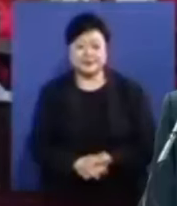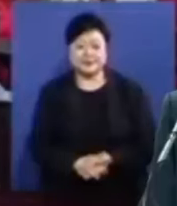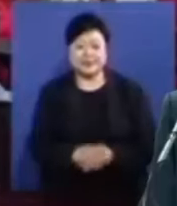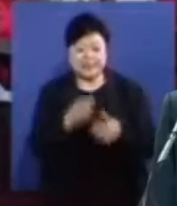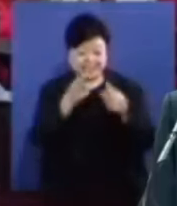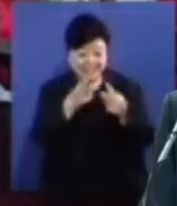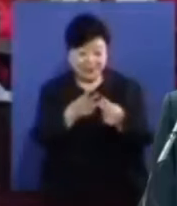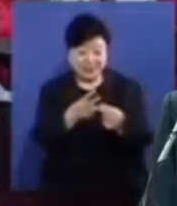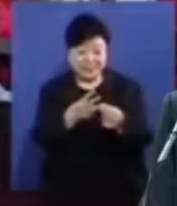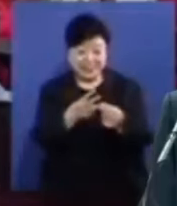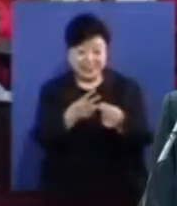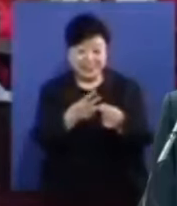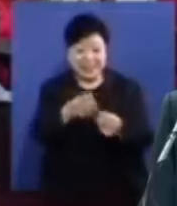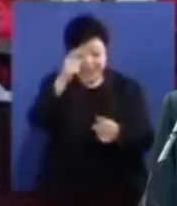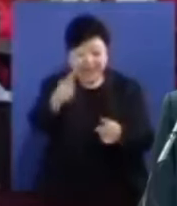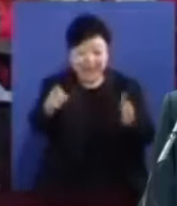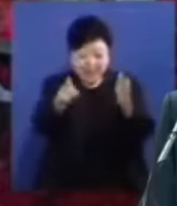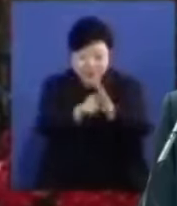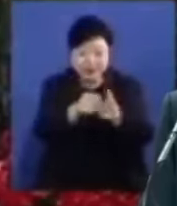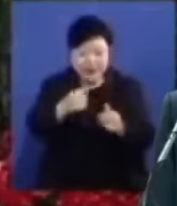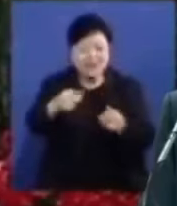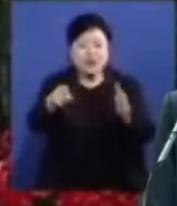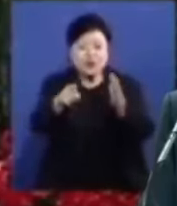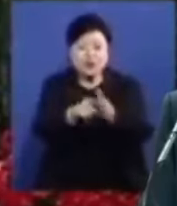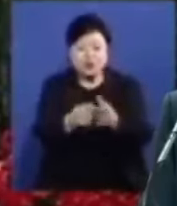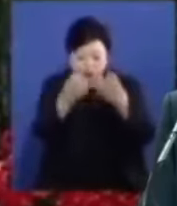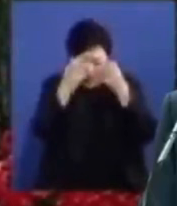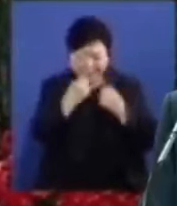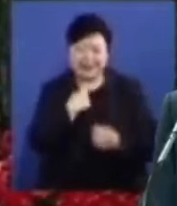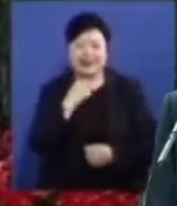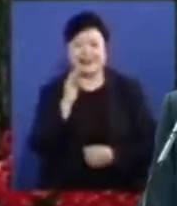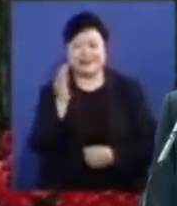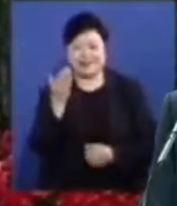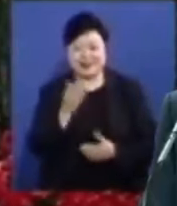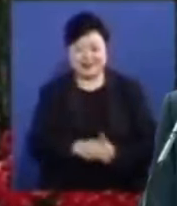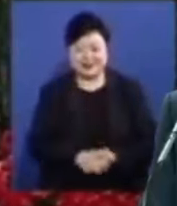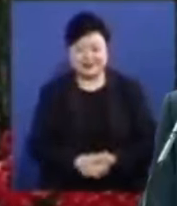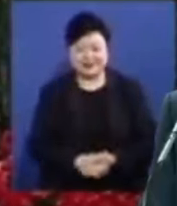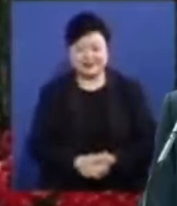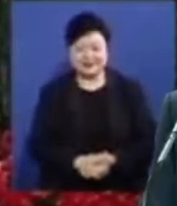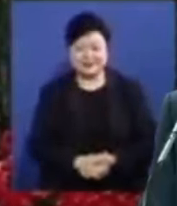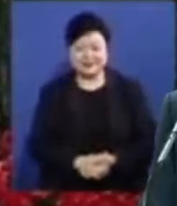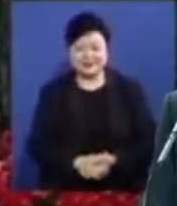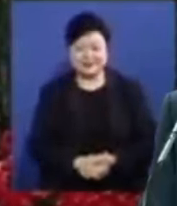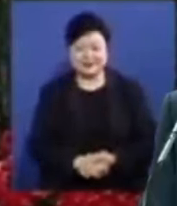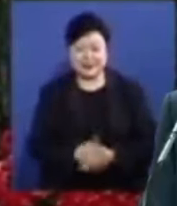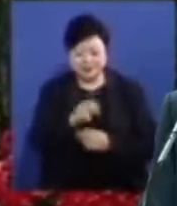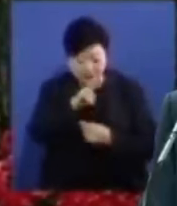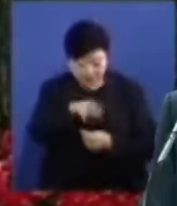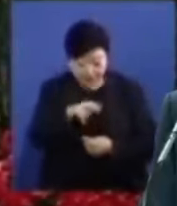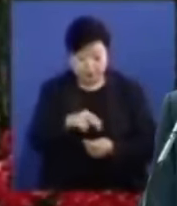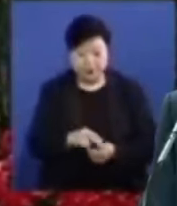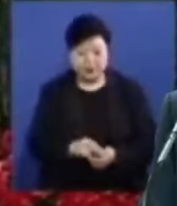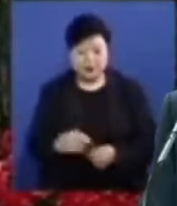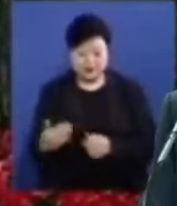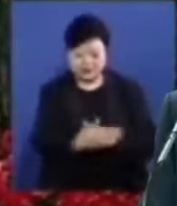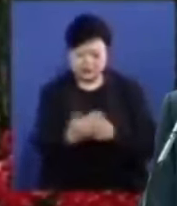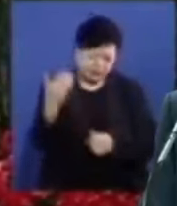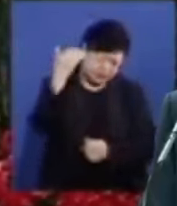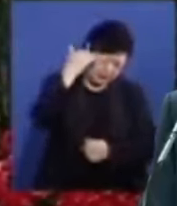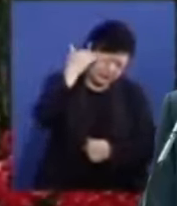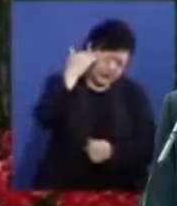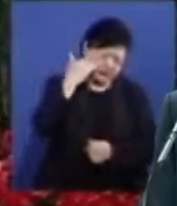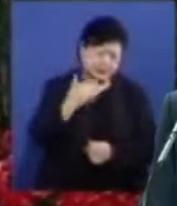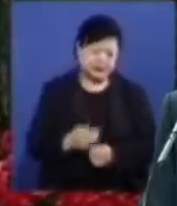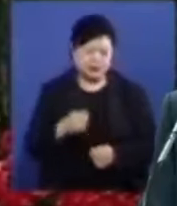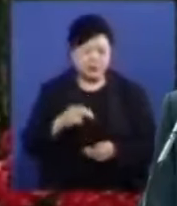셋째로 강한 믿음을 갖게 하기 위하여 우리가 고난을 당하게 되는 것입니다. 성경에는 사방으로 우겨삼을 당하여도